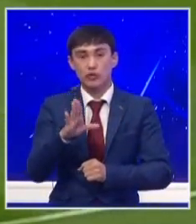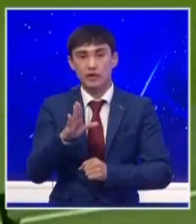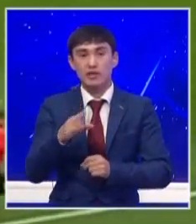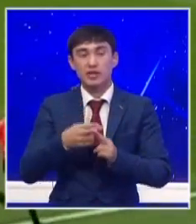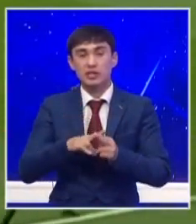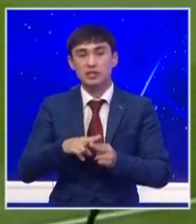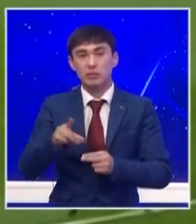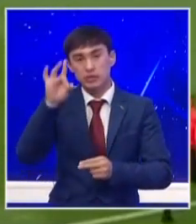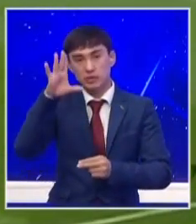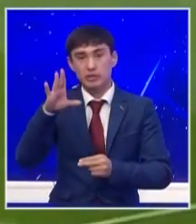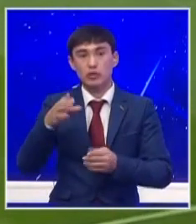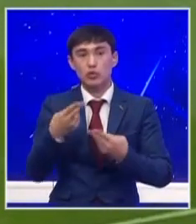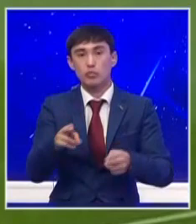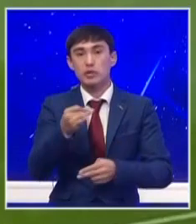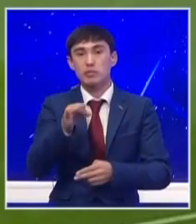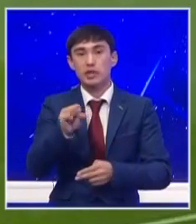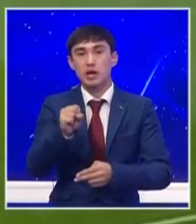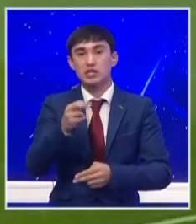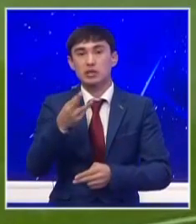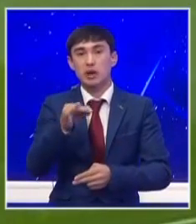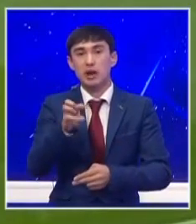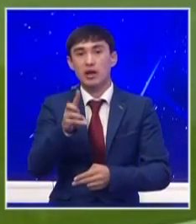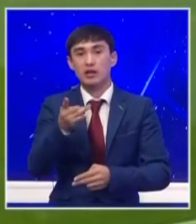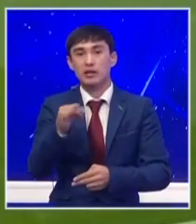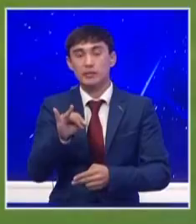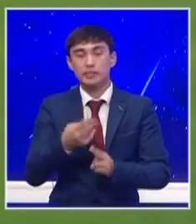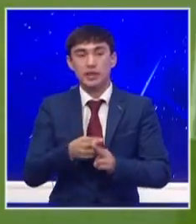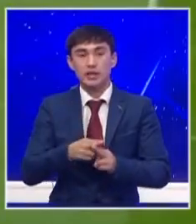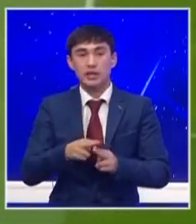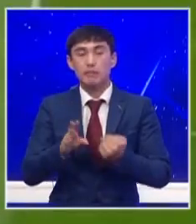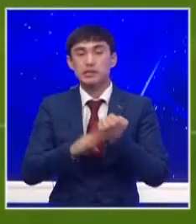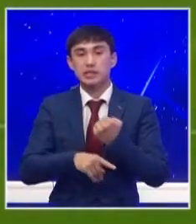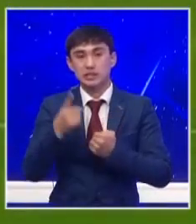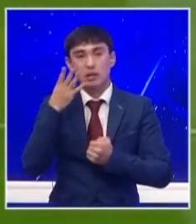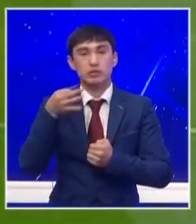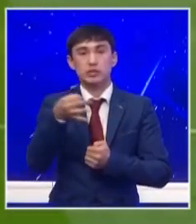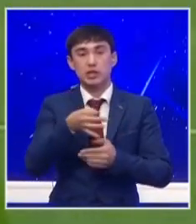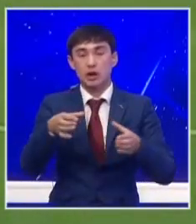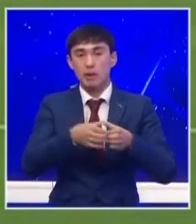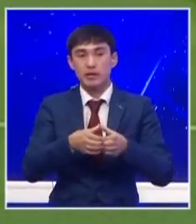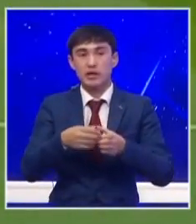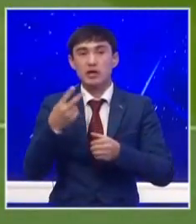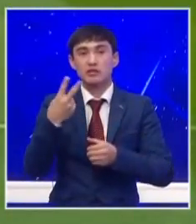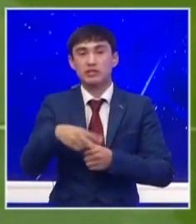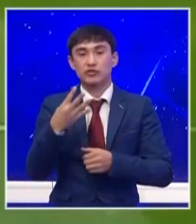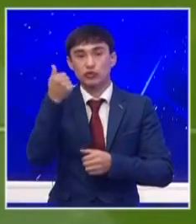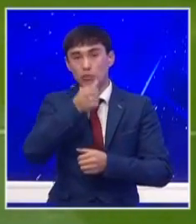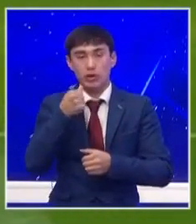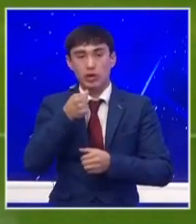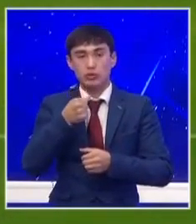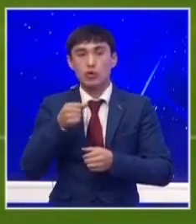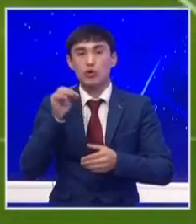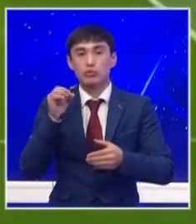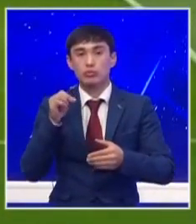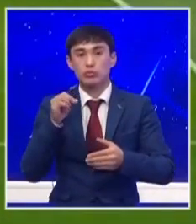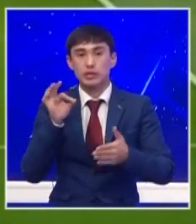самый титулованный клуб Эмиратов шабаб аль-ахли по сведениям некоторых источников Алматинская дружина 204 году нацелена завоевать золотые